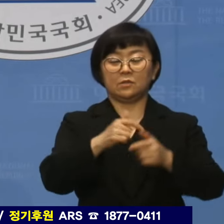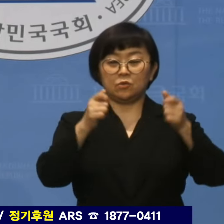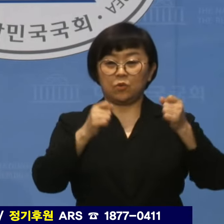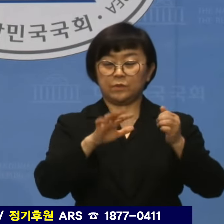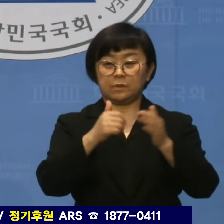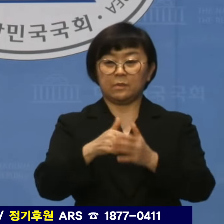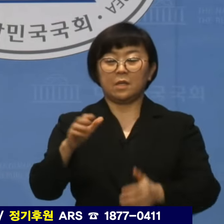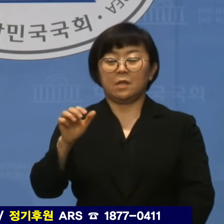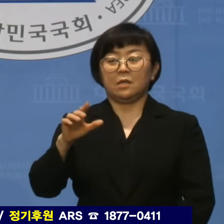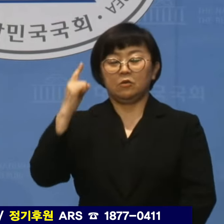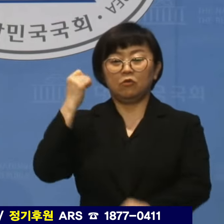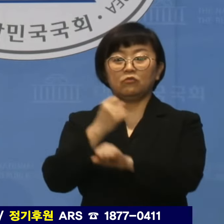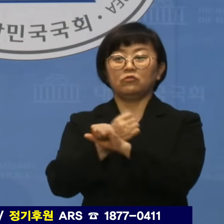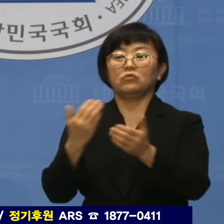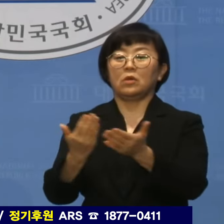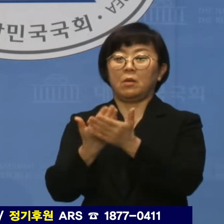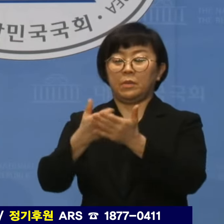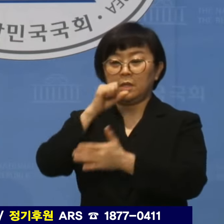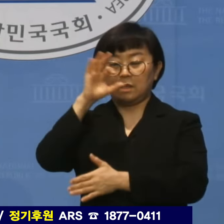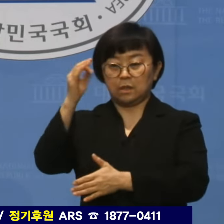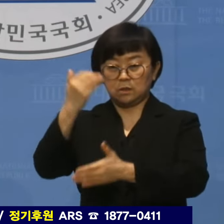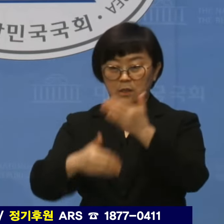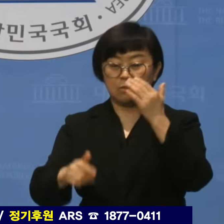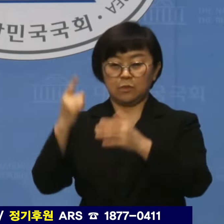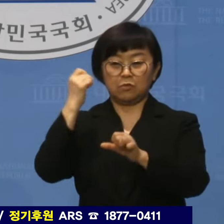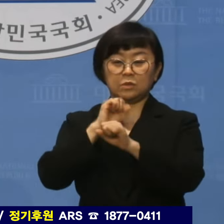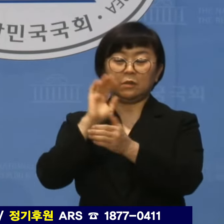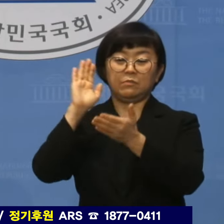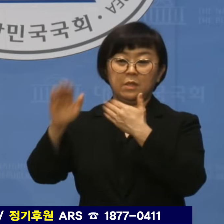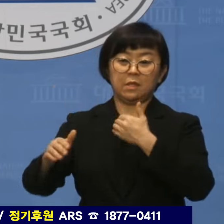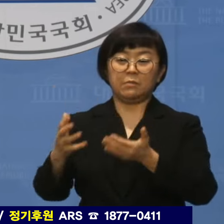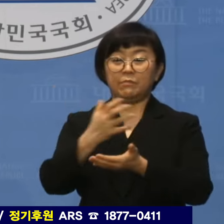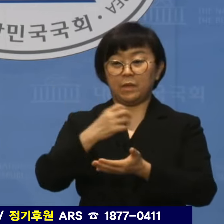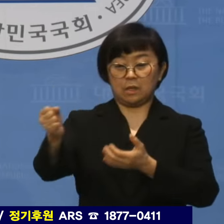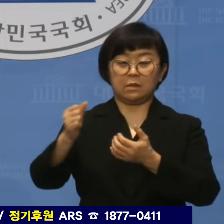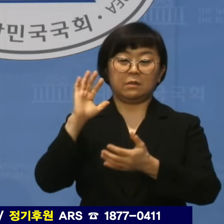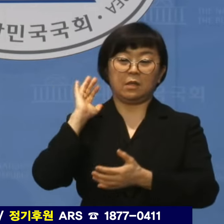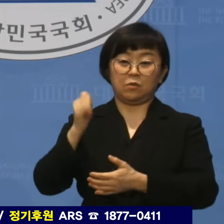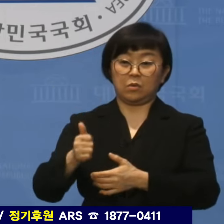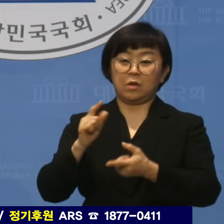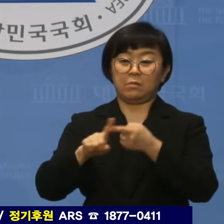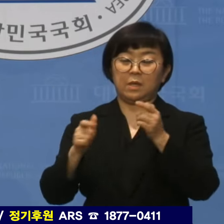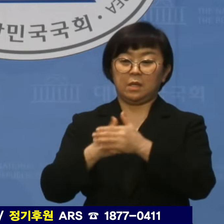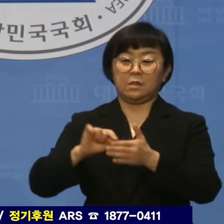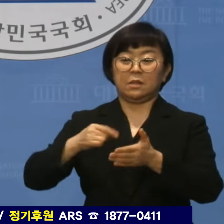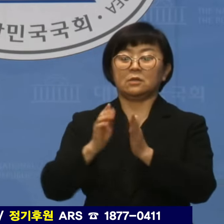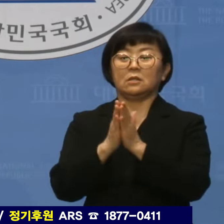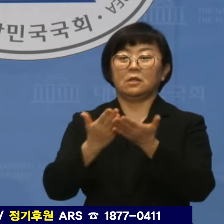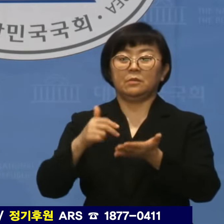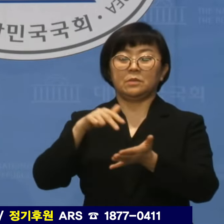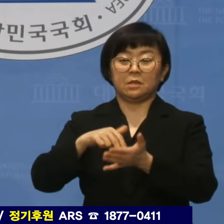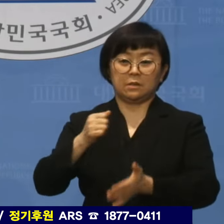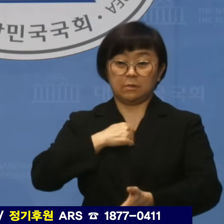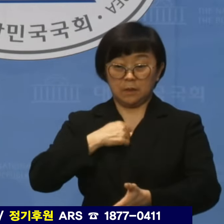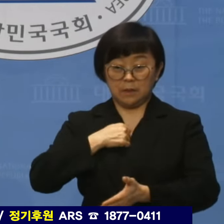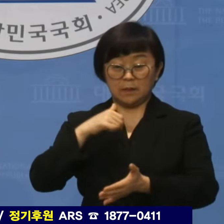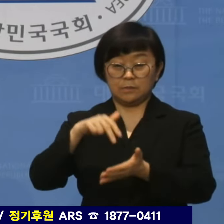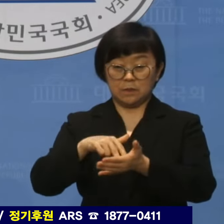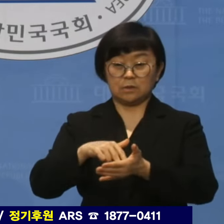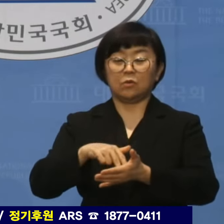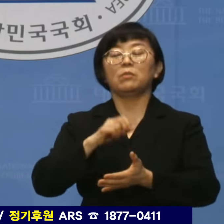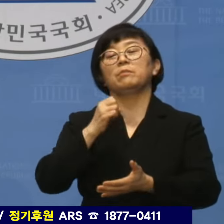졸업생은 R&D 예산을 삭감해 연구자들의 미래를 앗아간 대통령에게 당사자로 답답한